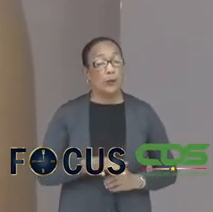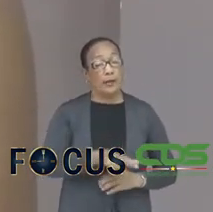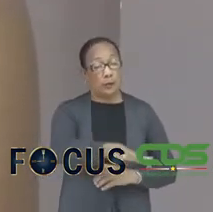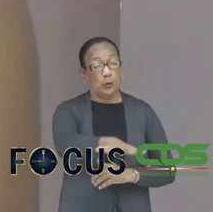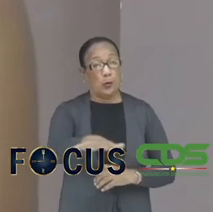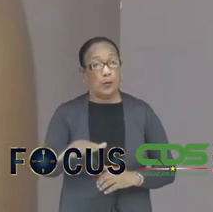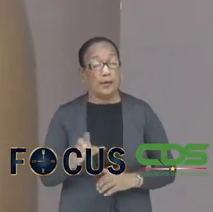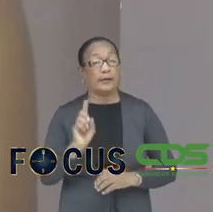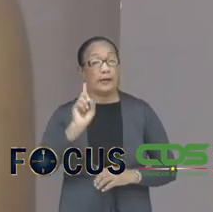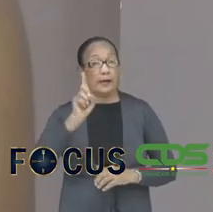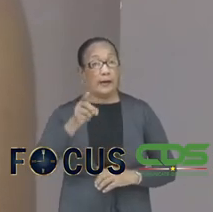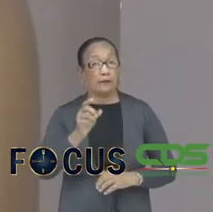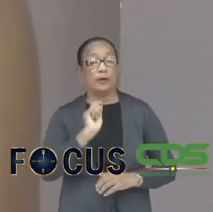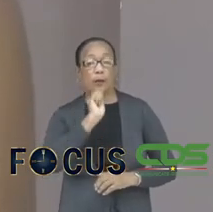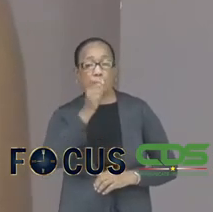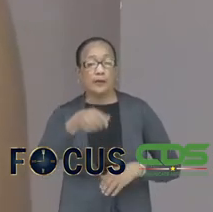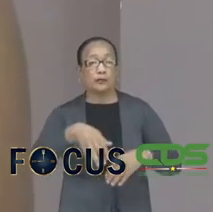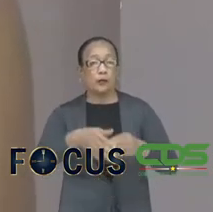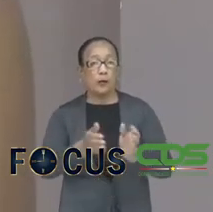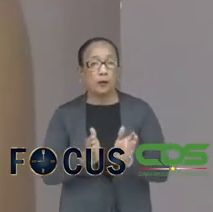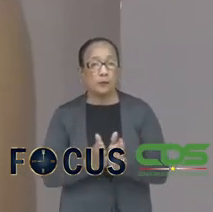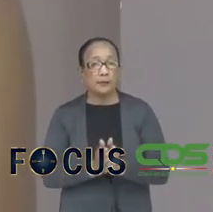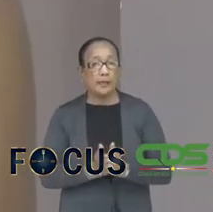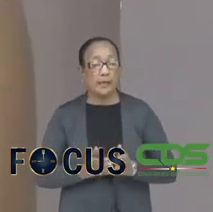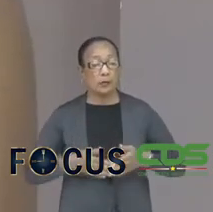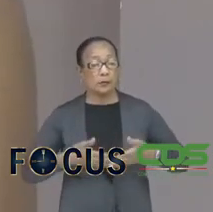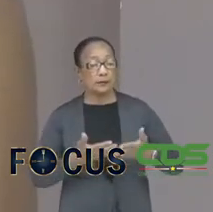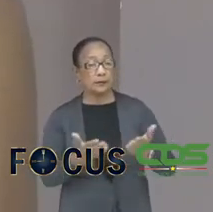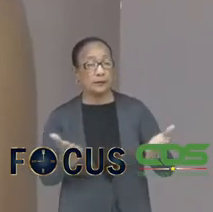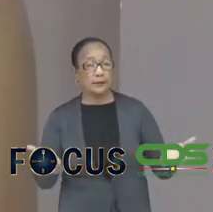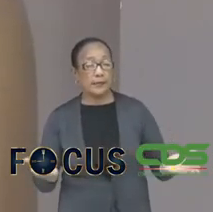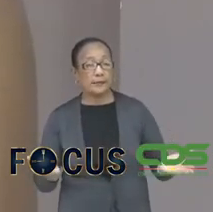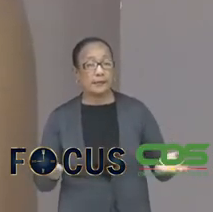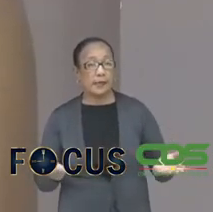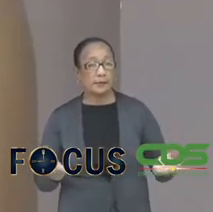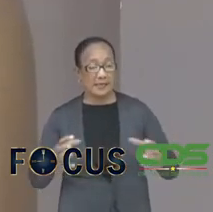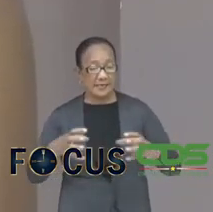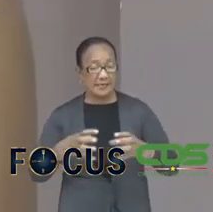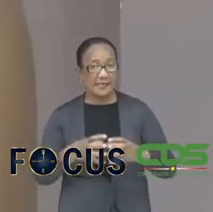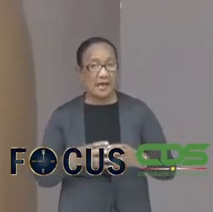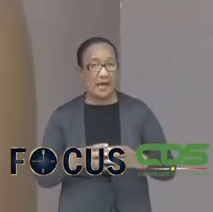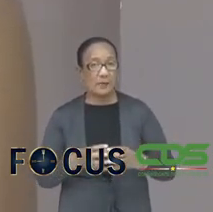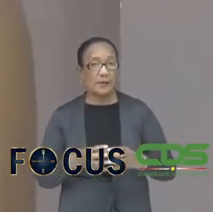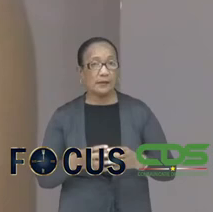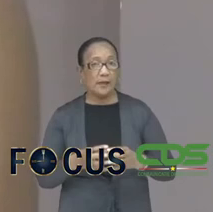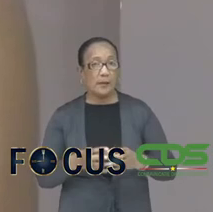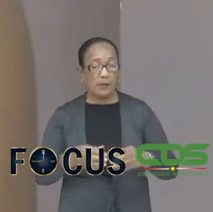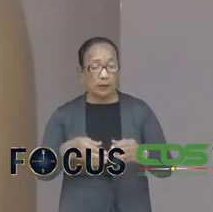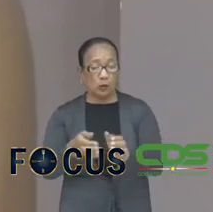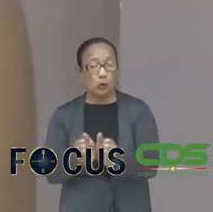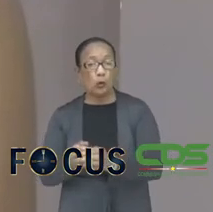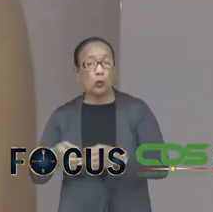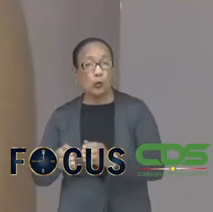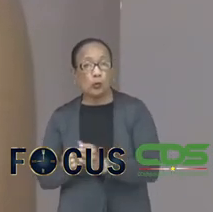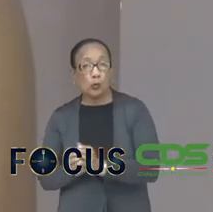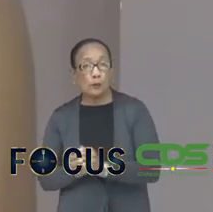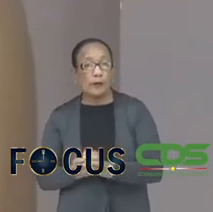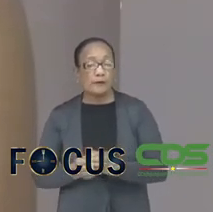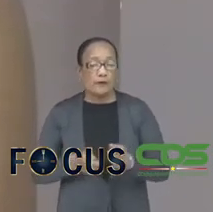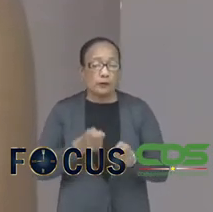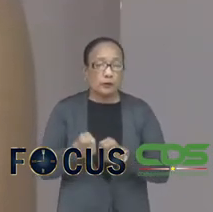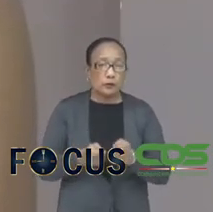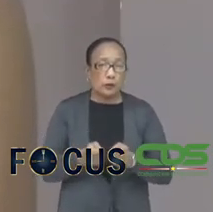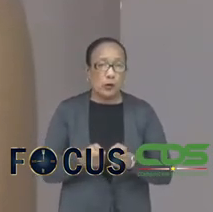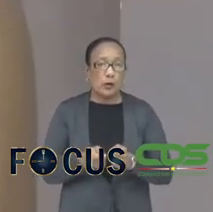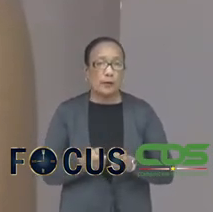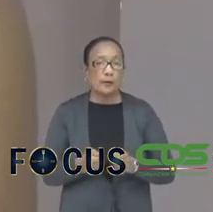een persconferentie. En ons gezelschap zal vergezeld zijn van een mobiele unit en zorgpersoneel dat meteen